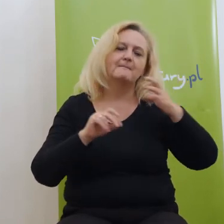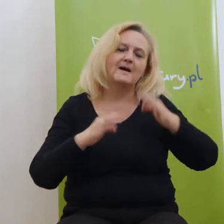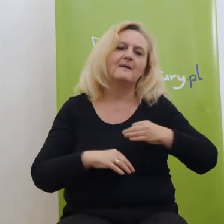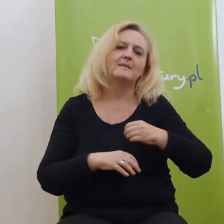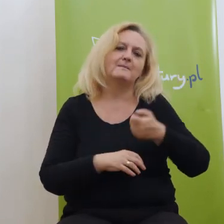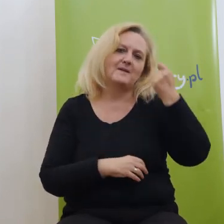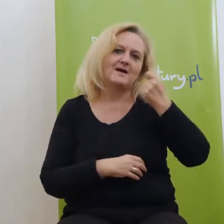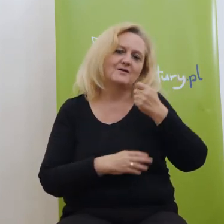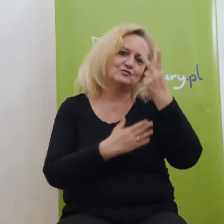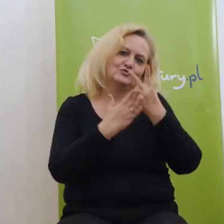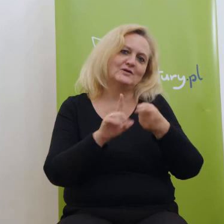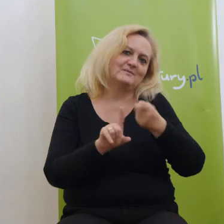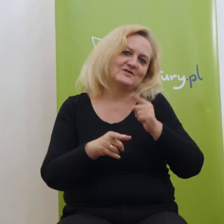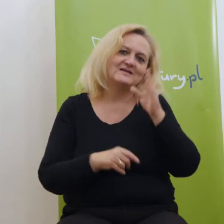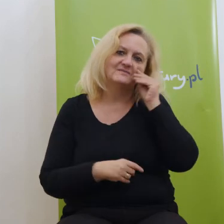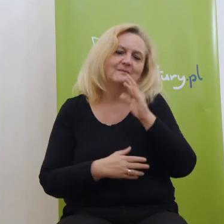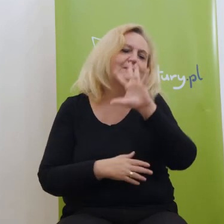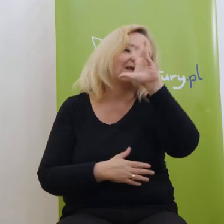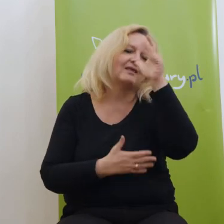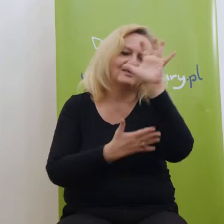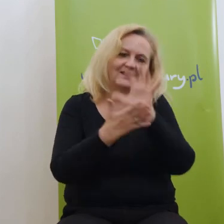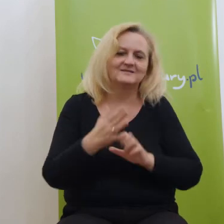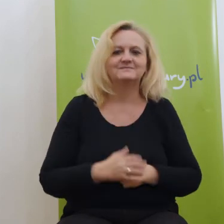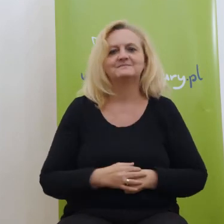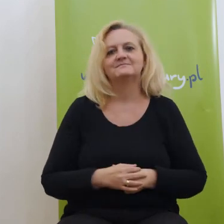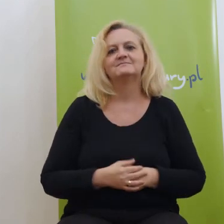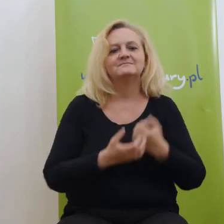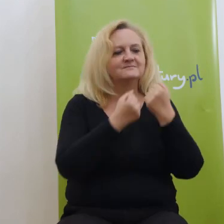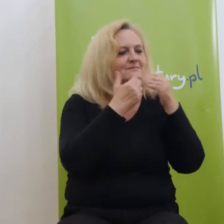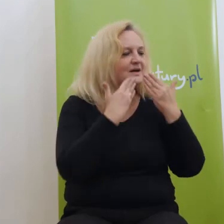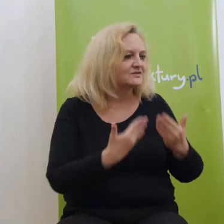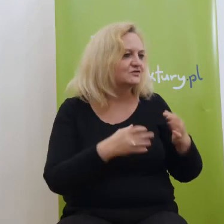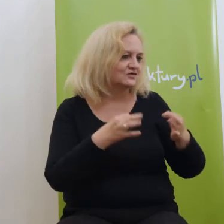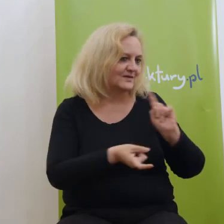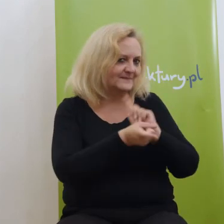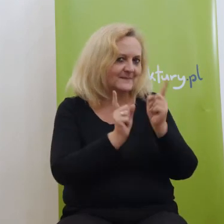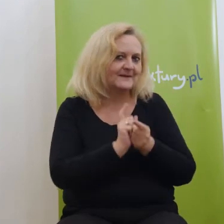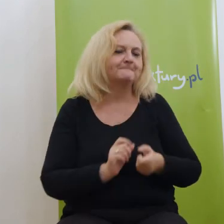spaniem piękny tekst. Także bardzo dziękuję za dzisiejsze